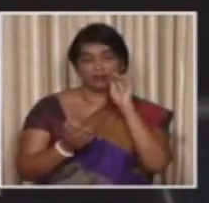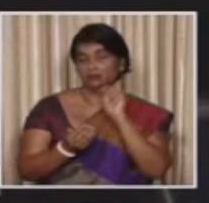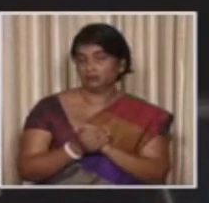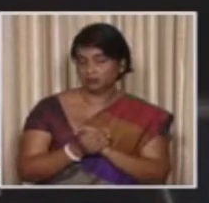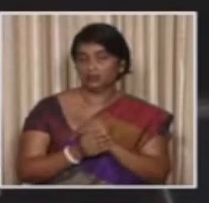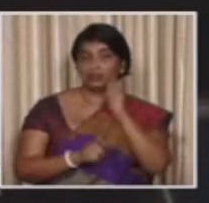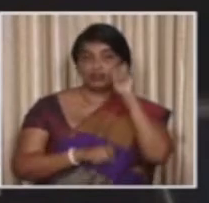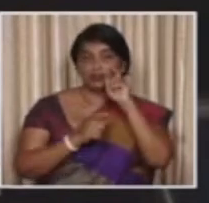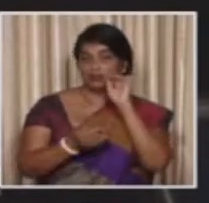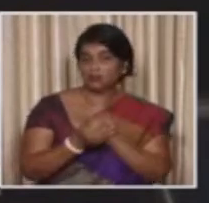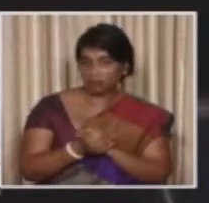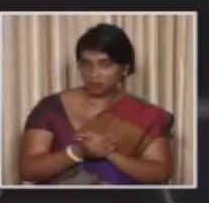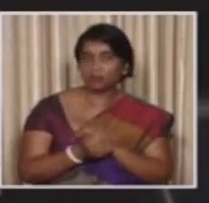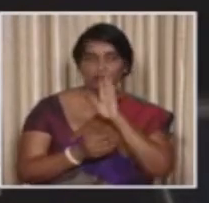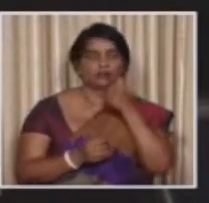महाजन